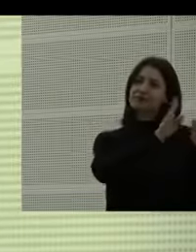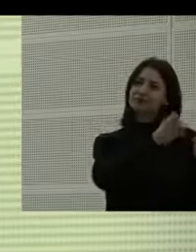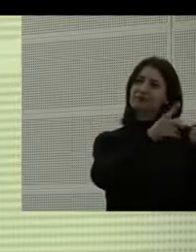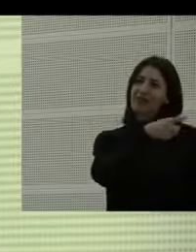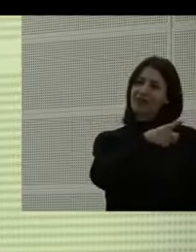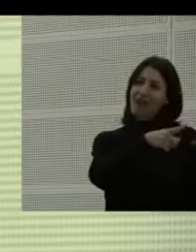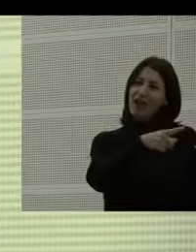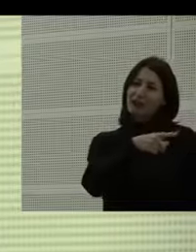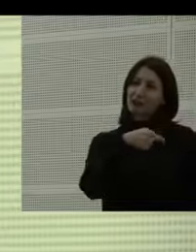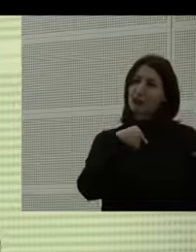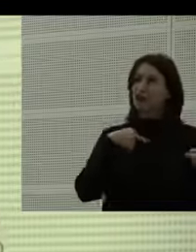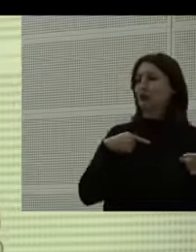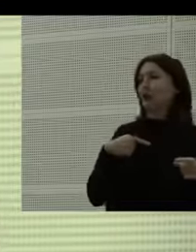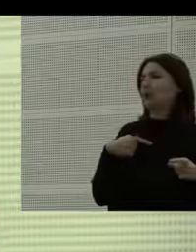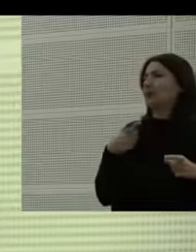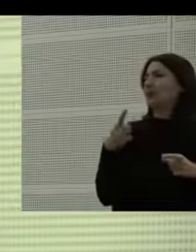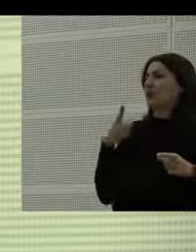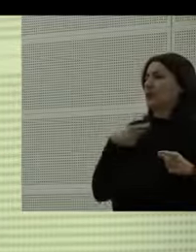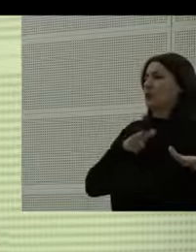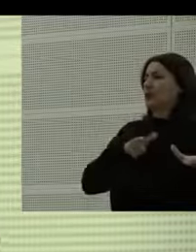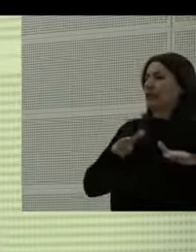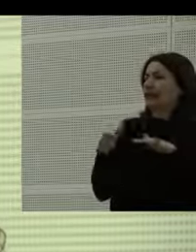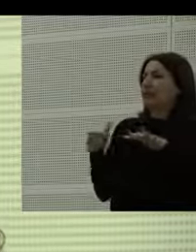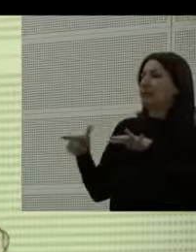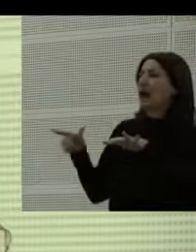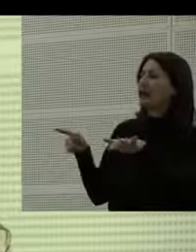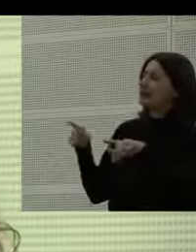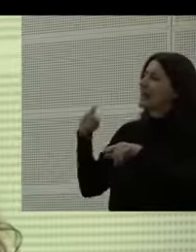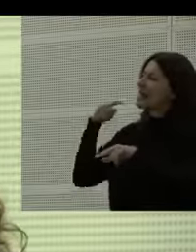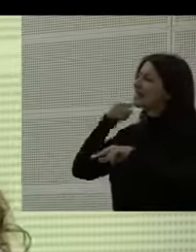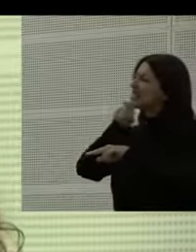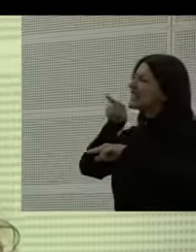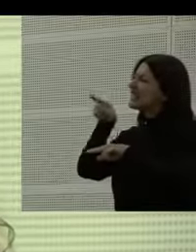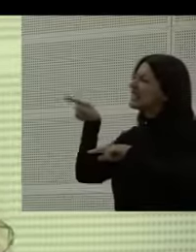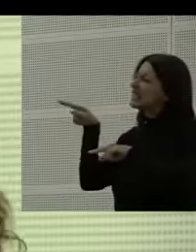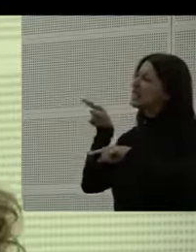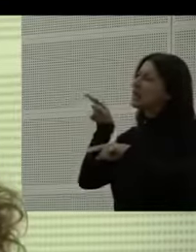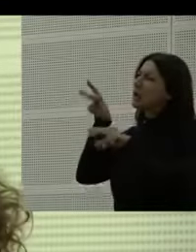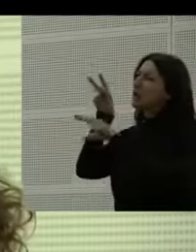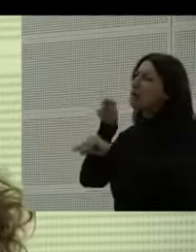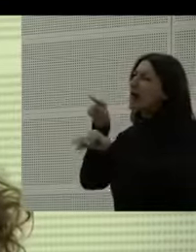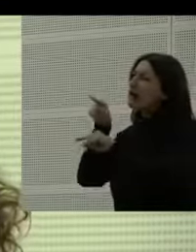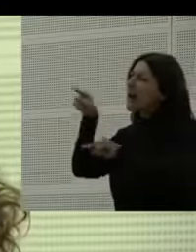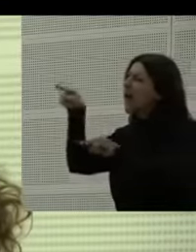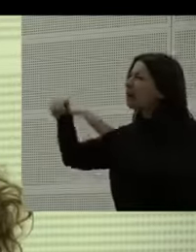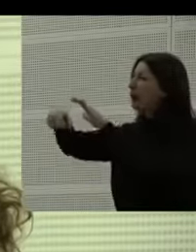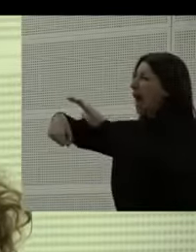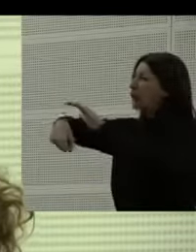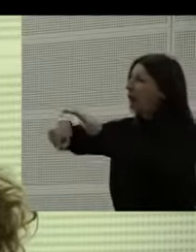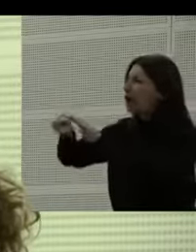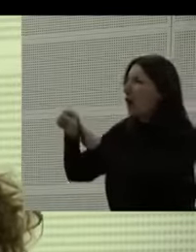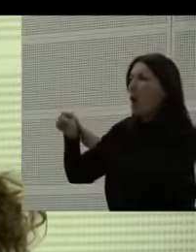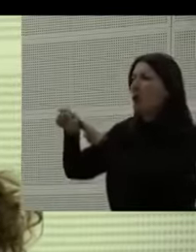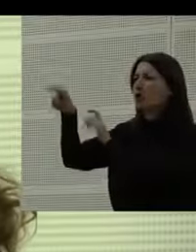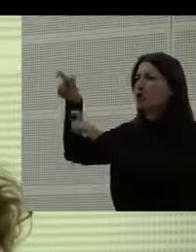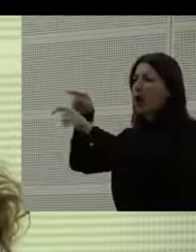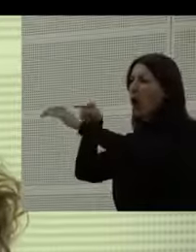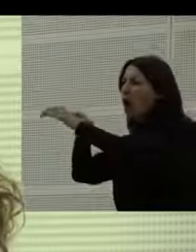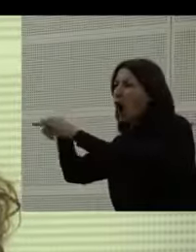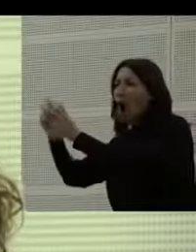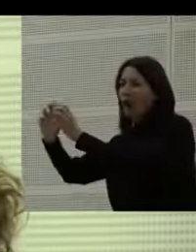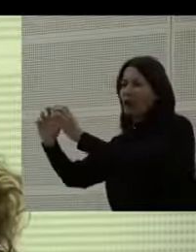perché poi tutta la settimana i miei zii parlavano di quel calciatore, come aveva fatto quel gol, sapete